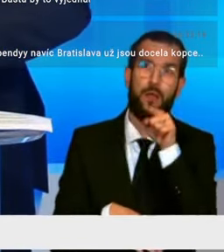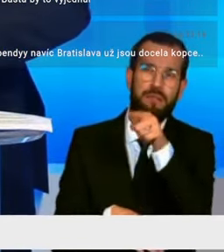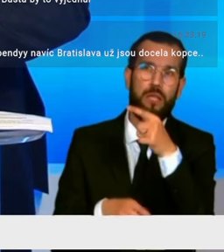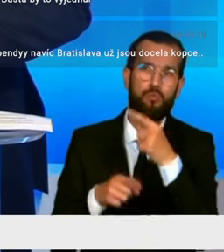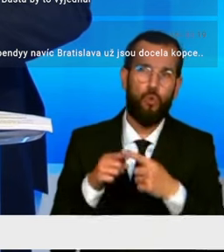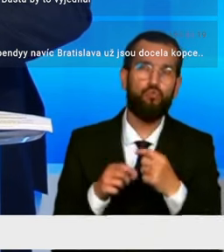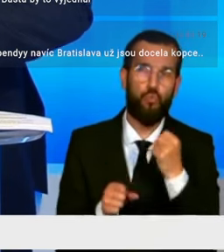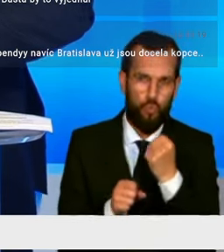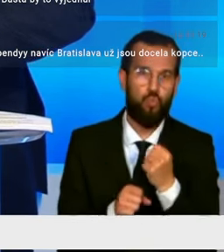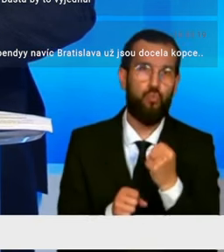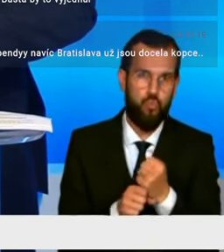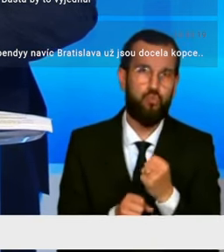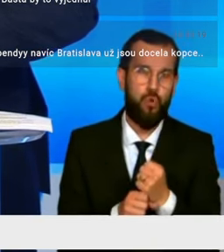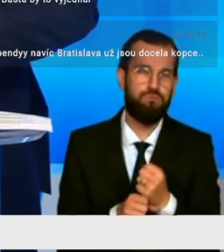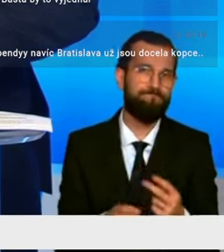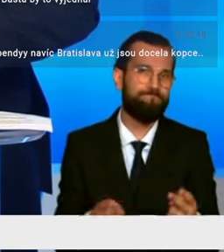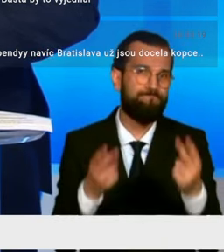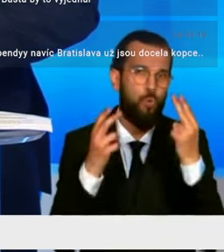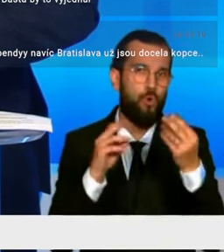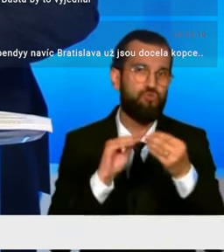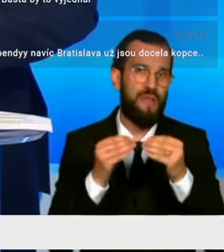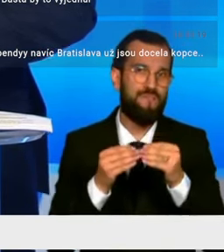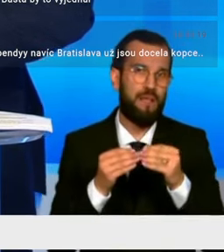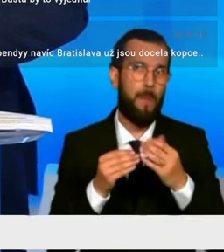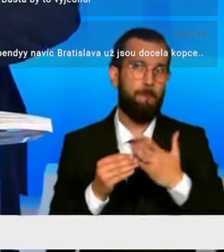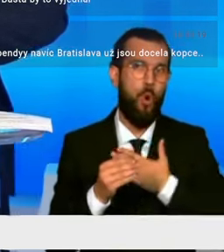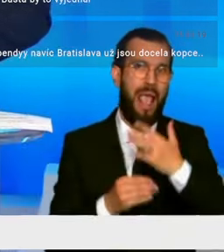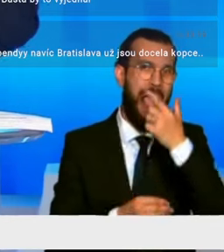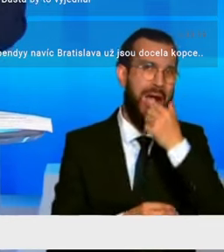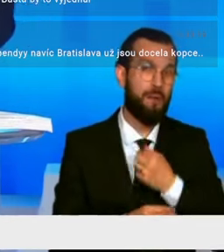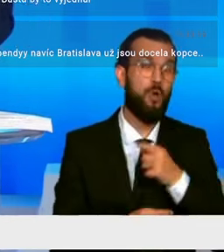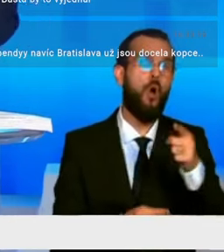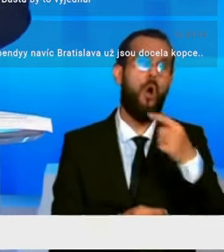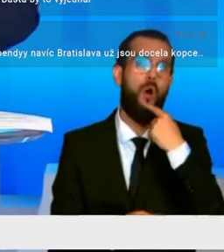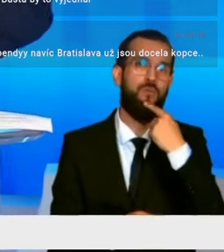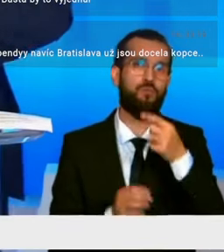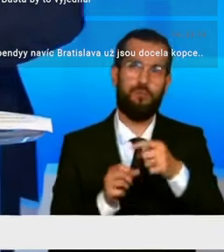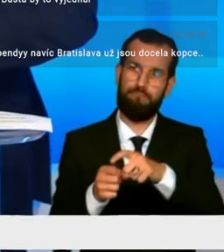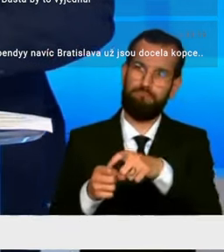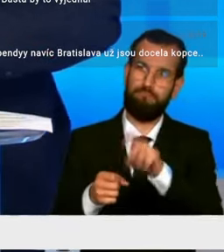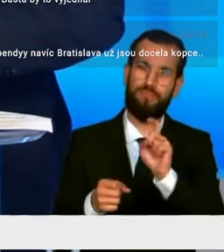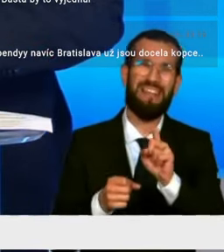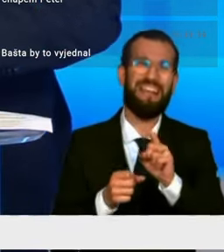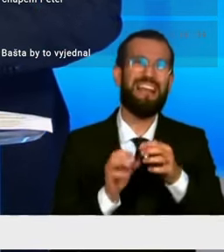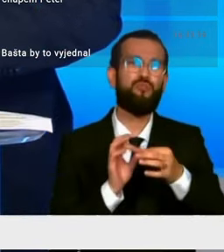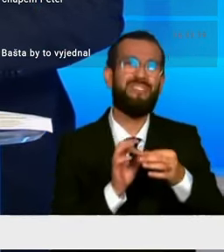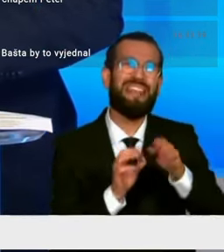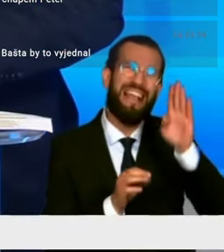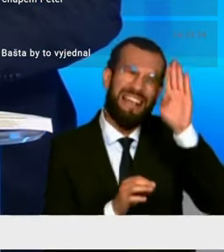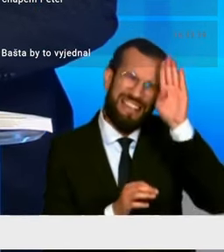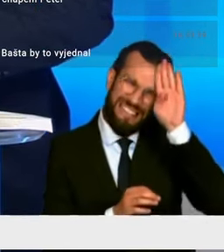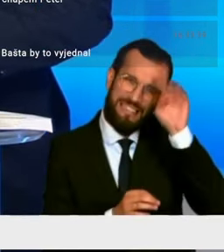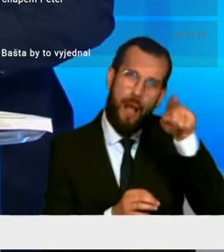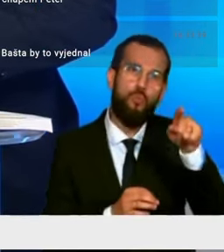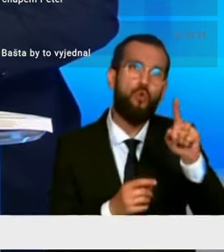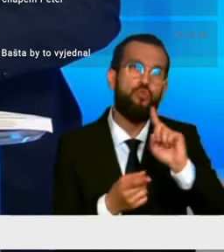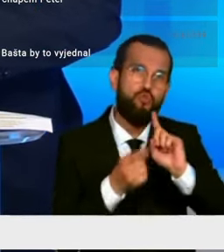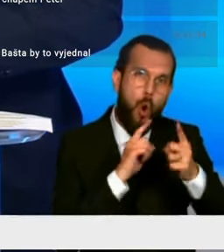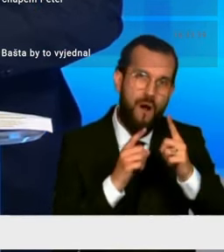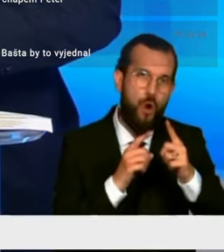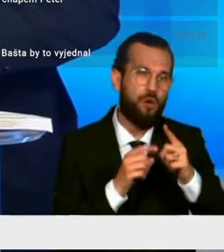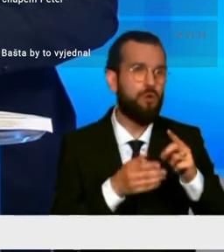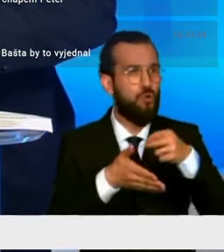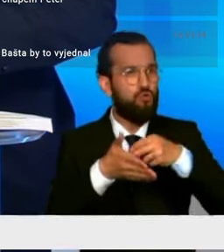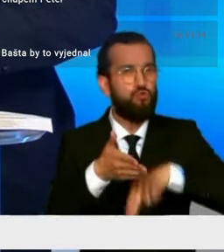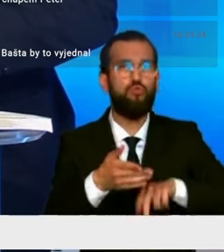zaviazali k niečomu zásadnému z jeho programu spomenul vypovedanie istanbulského dohovoru okupačnej zmluvy s USA ako nazýva